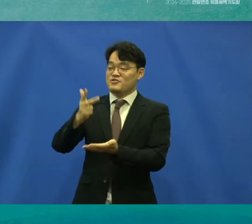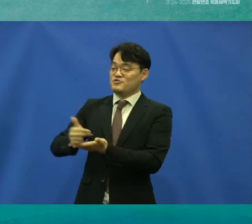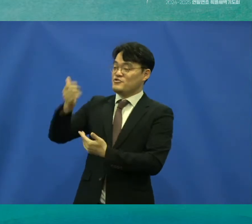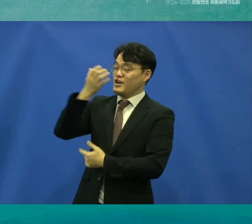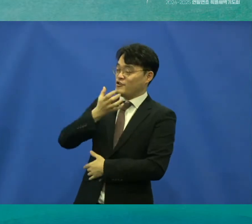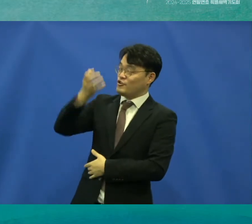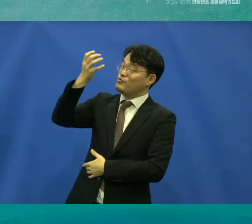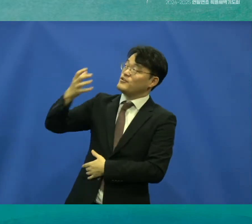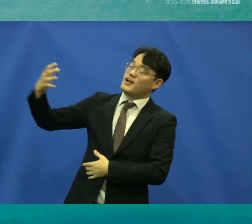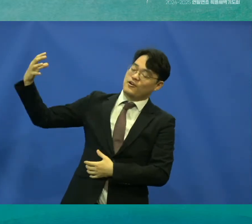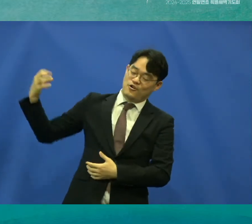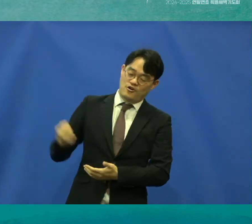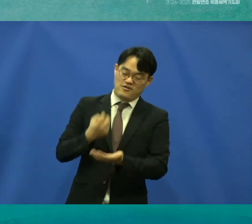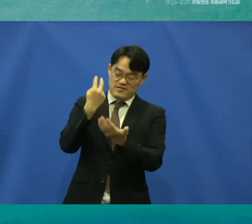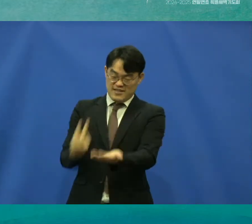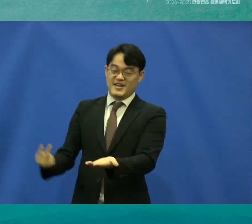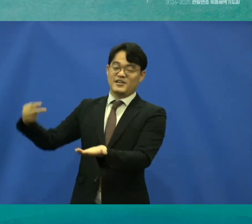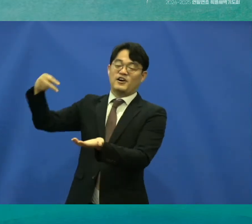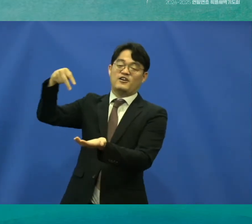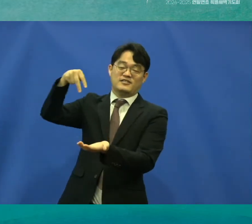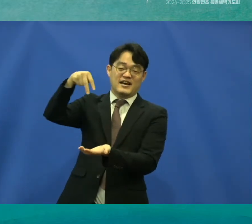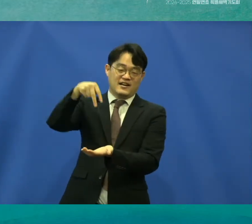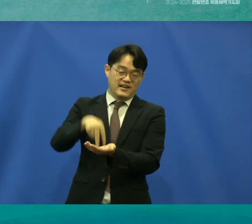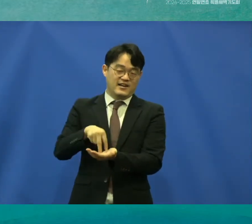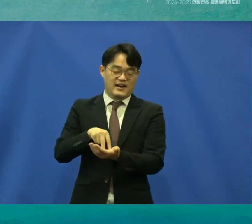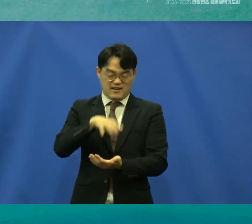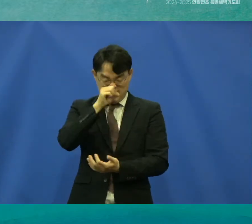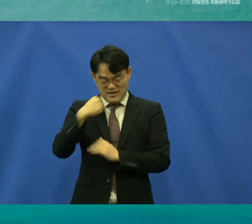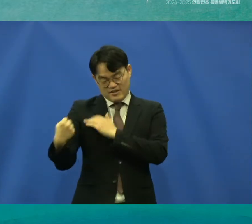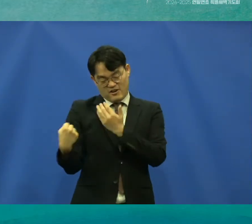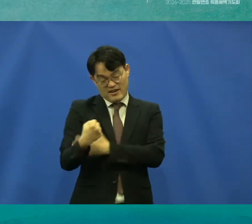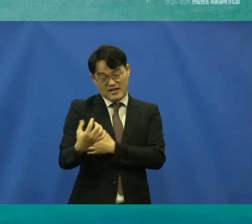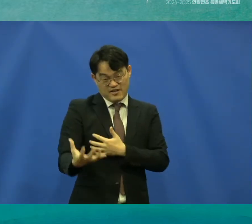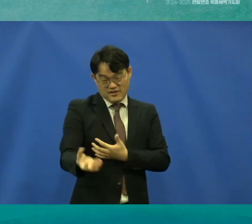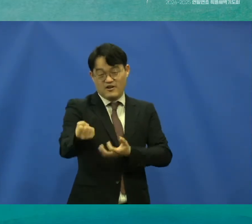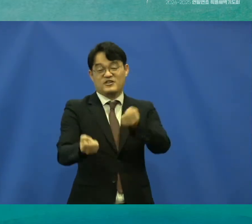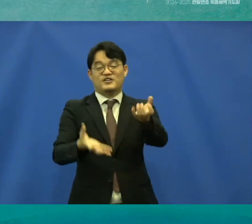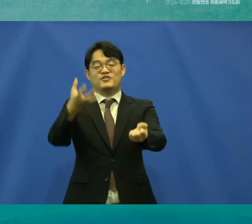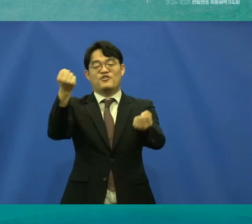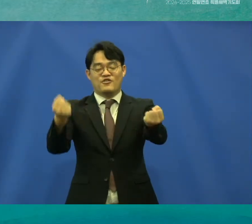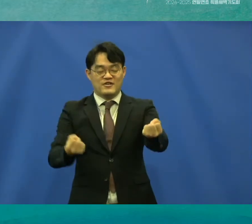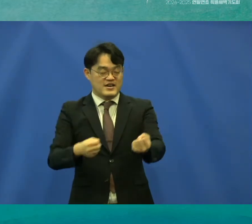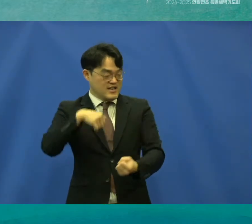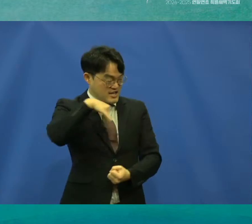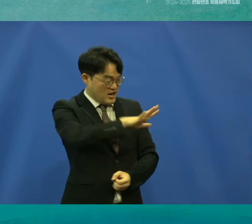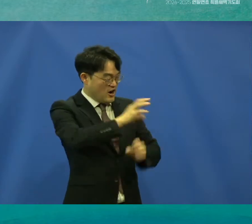주의 꿈을 안고 일어나리라. 선한 능력으로